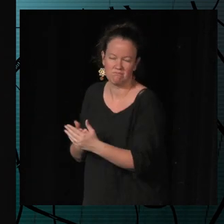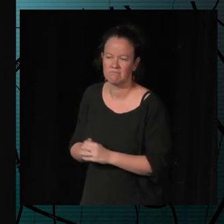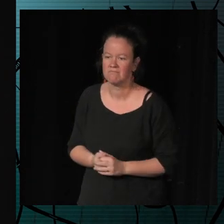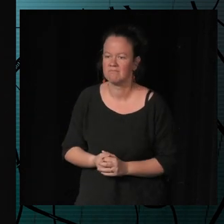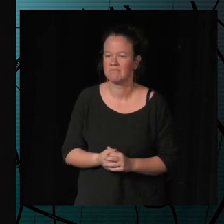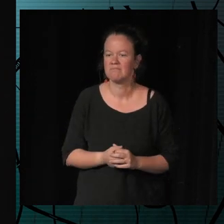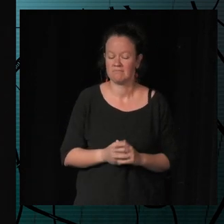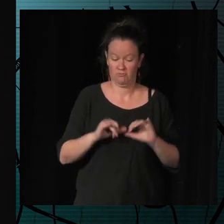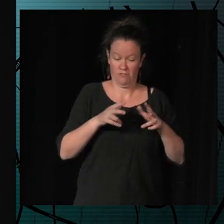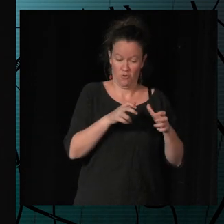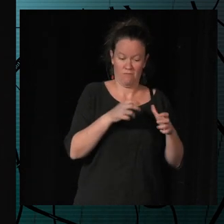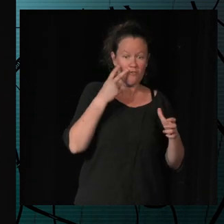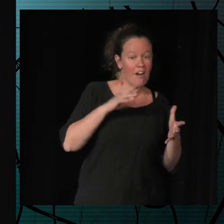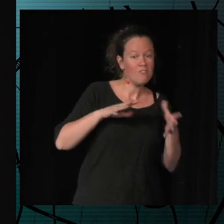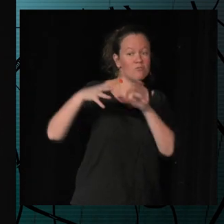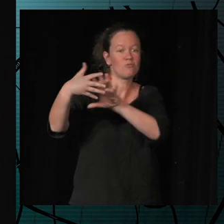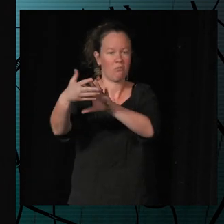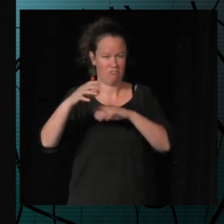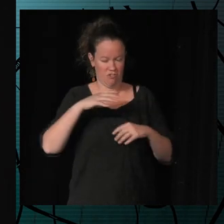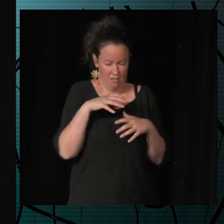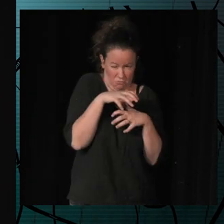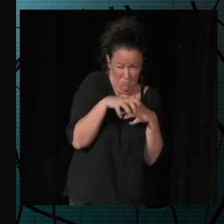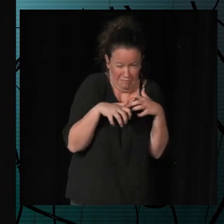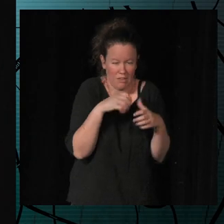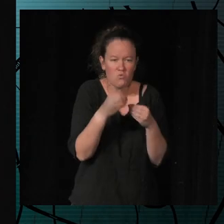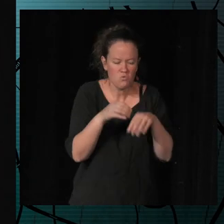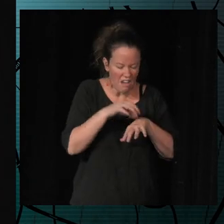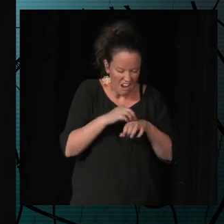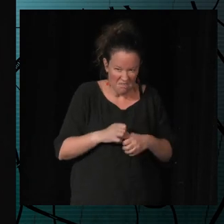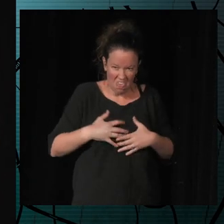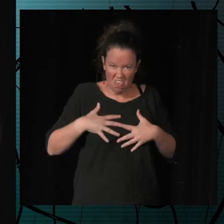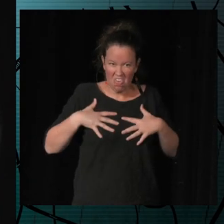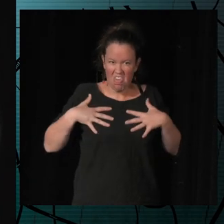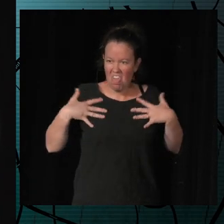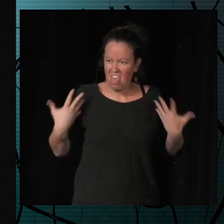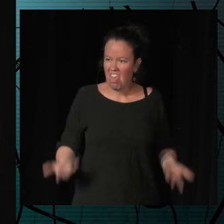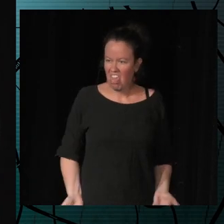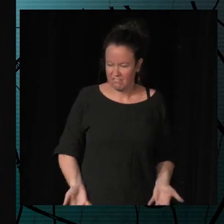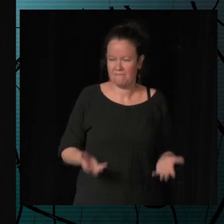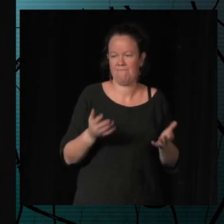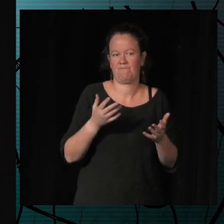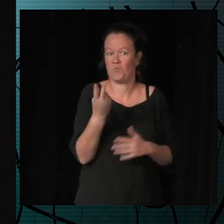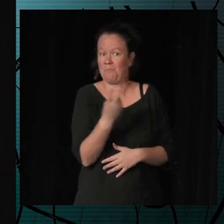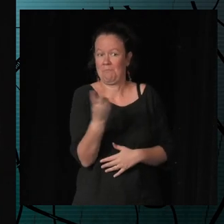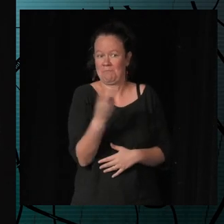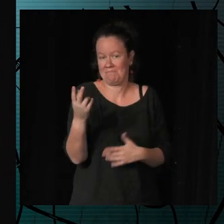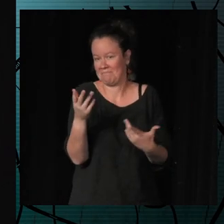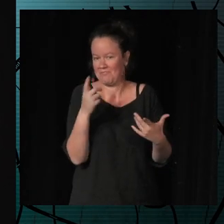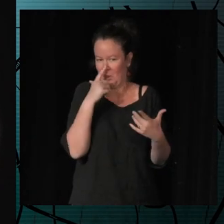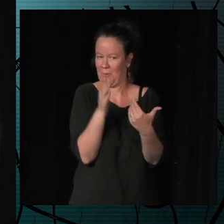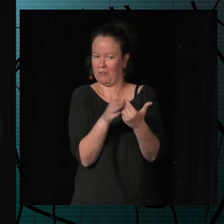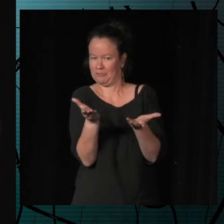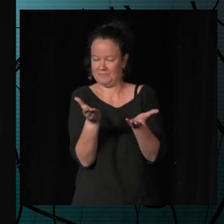le zombie est toujours là le zombie ou l'infecté bon après il faut faire des des subtilités mais bon en tout cas on sent qu'il y a une évolution aujourd'hui vers l'effet de